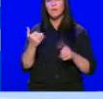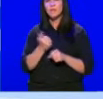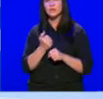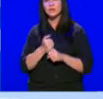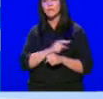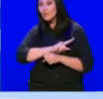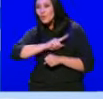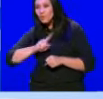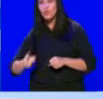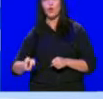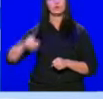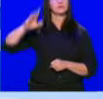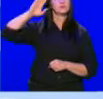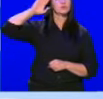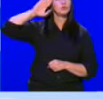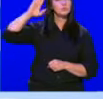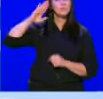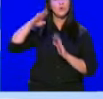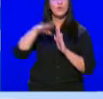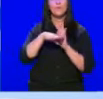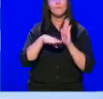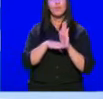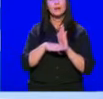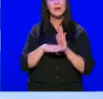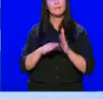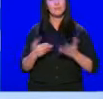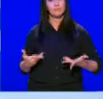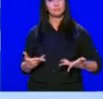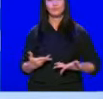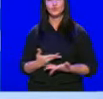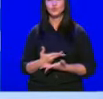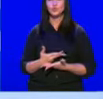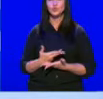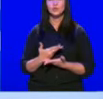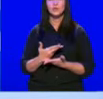работи докато изпълни програма нужна